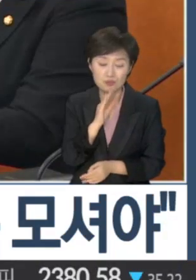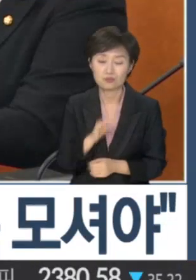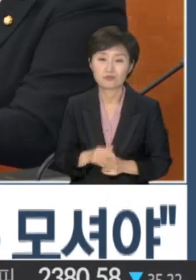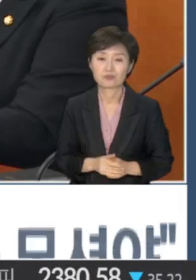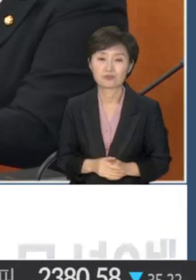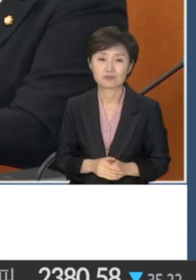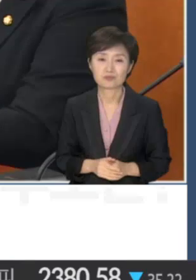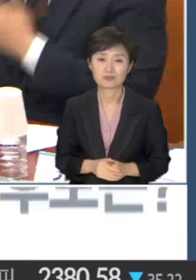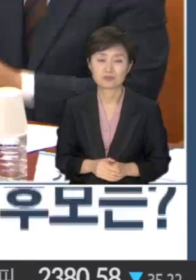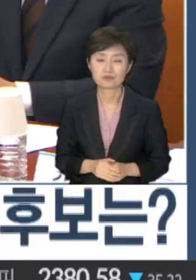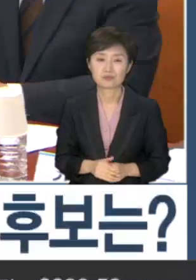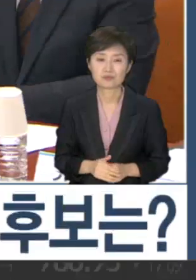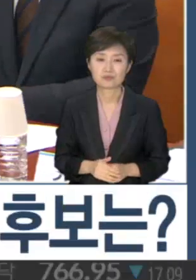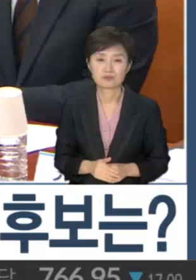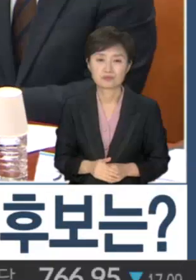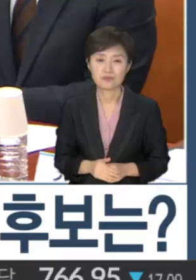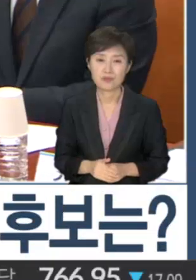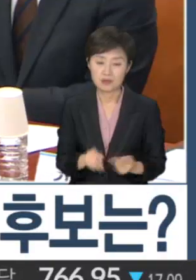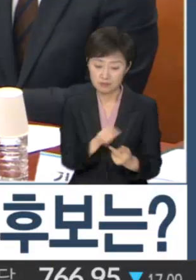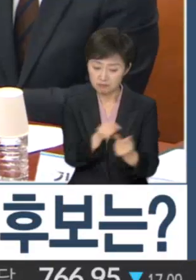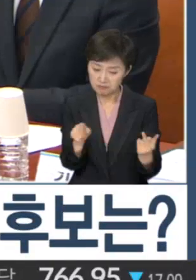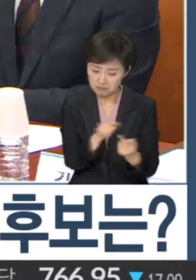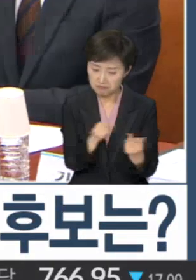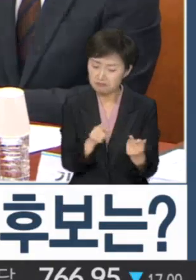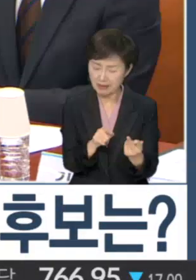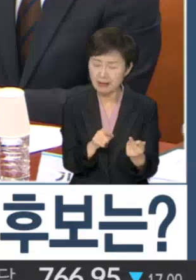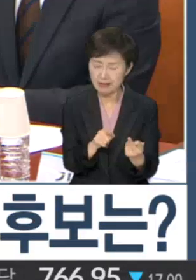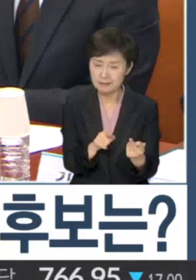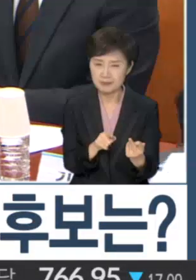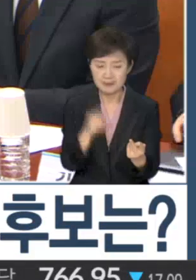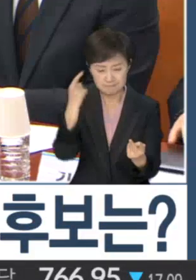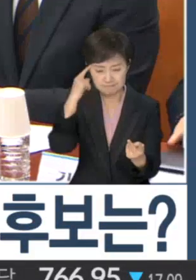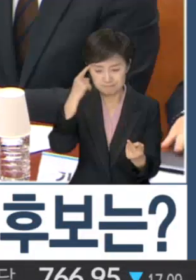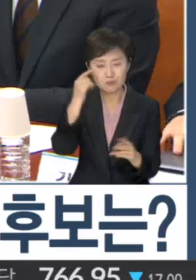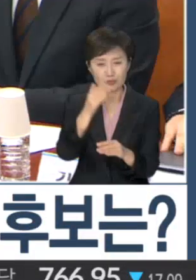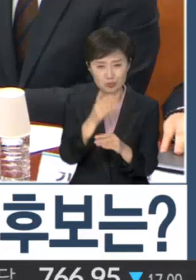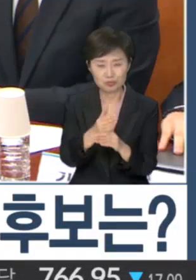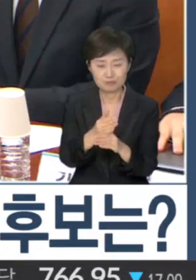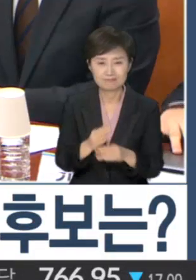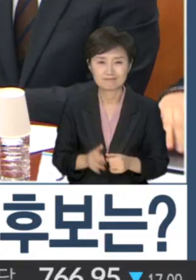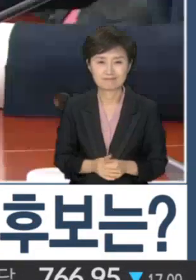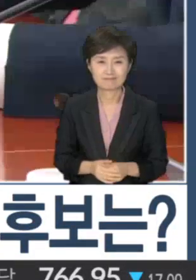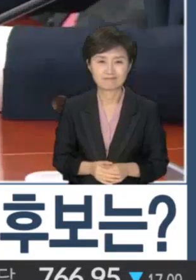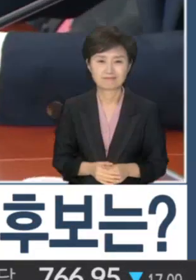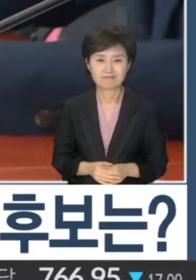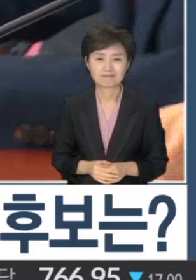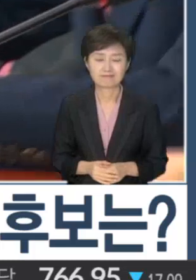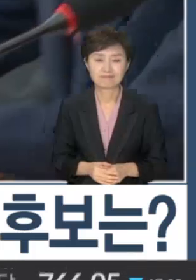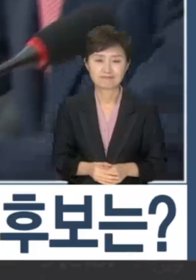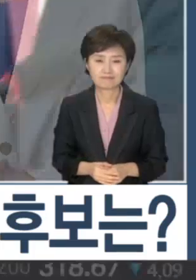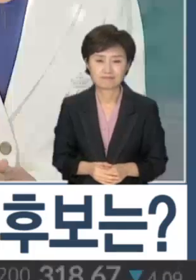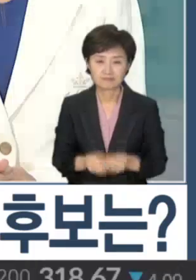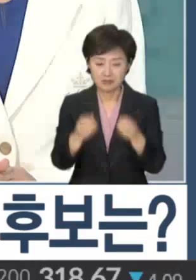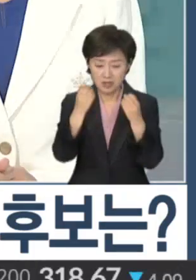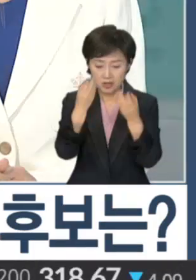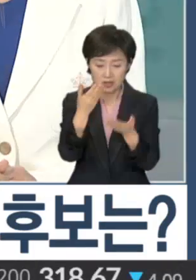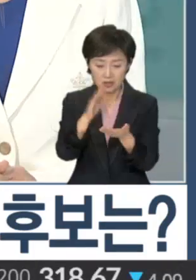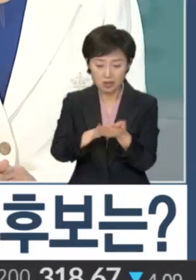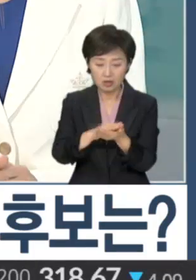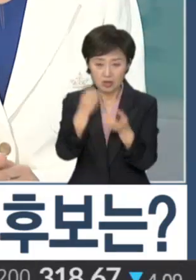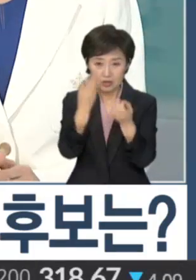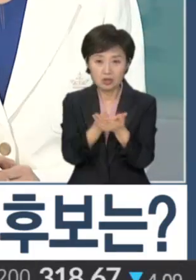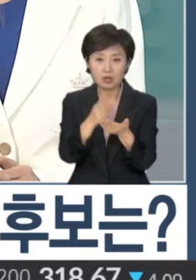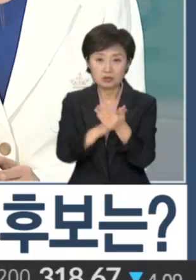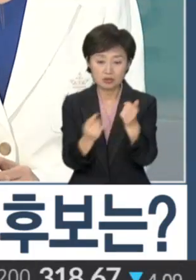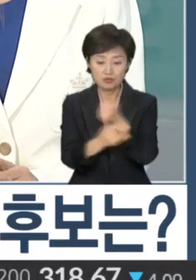있지 않겠느냐라고 하는 측면에서 많이들 국민의힘의 혁신위원장 인선을 지켜보고 있다 이렇게 생각합니다. 어떤